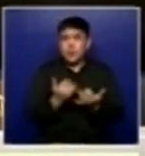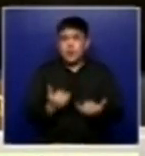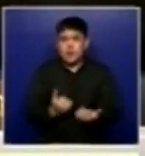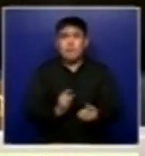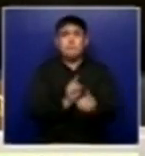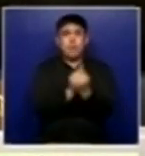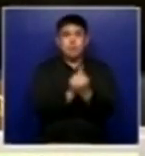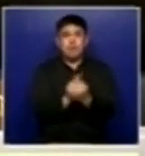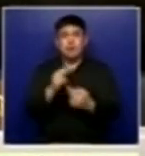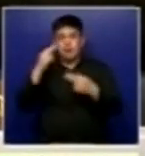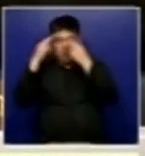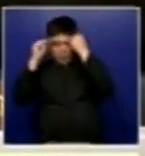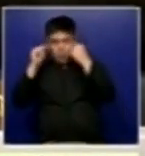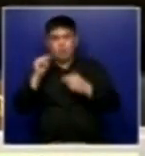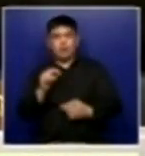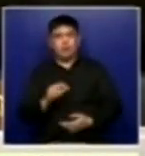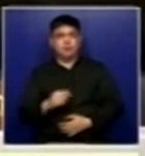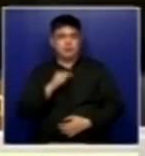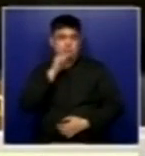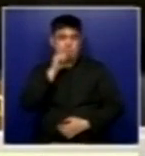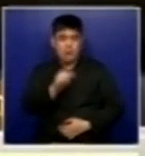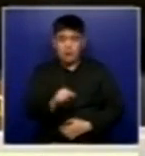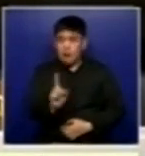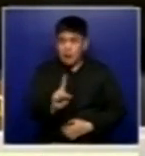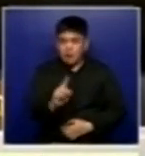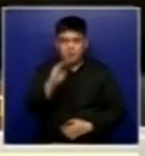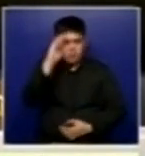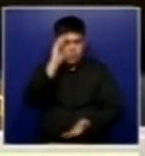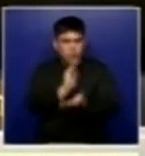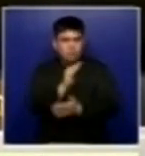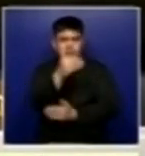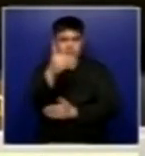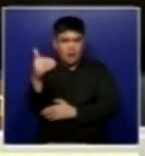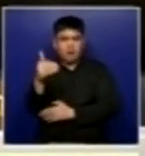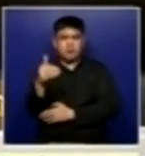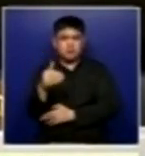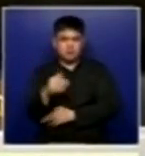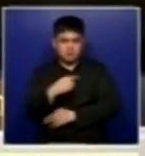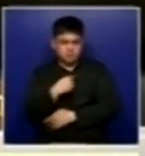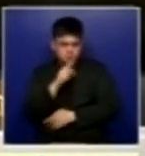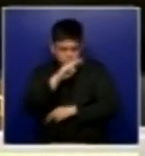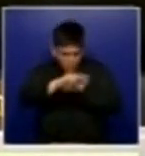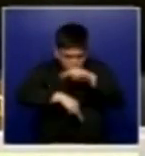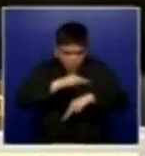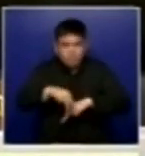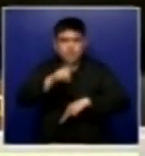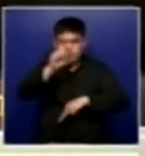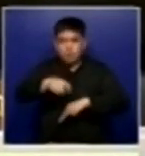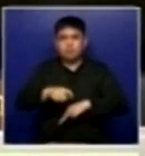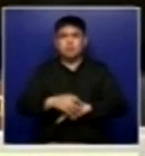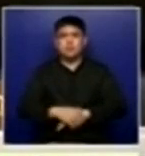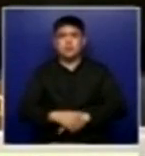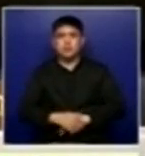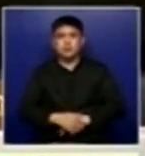ฐมนตรีท่านก็ได้สั่งการให้ตำรวจในชาตินั้นไปดำเนินการสืบสวนสอบสวนข้อเท็จจริงโด